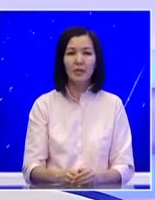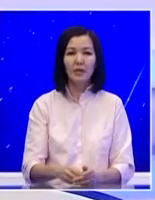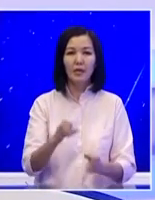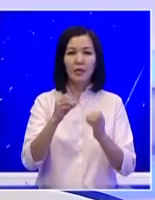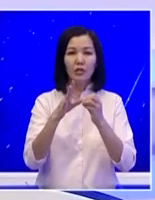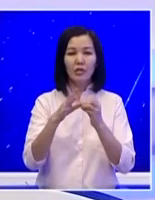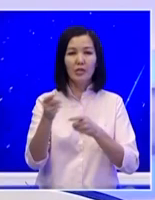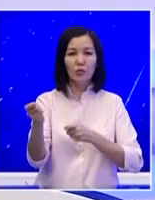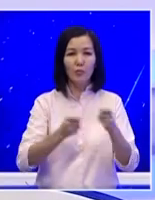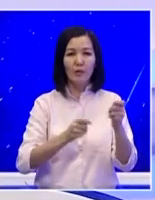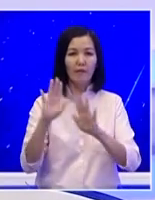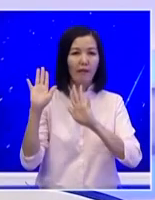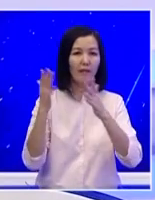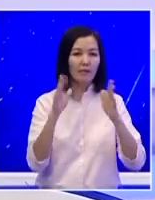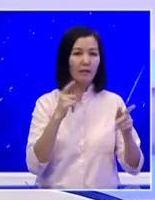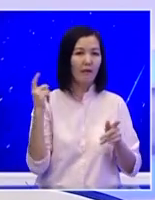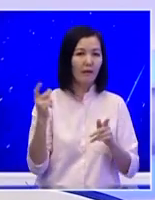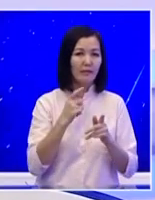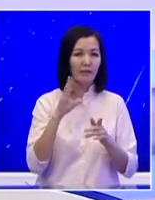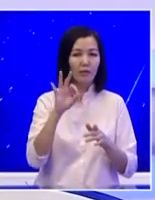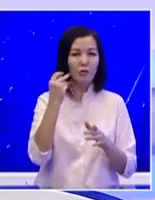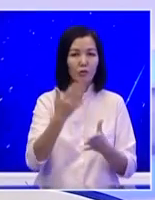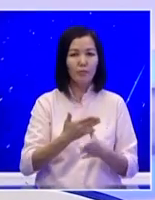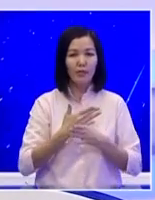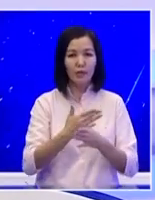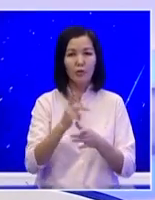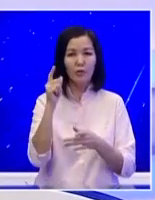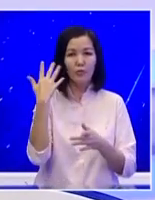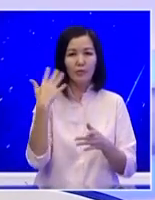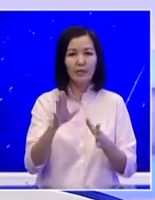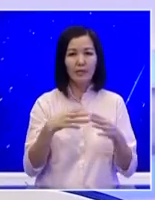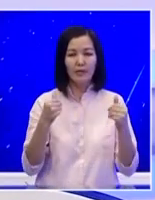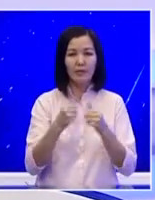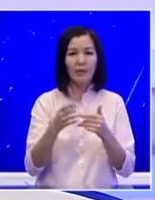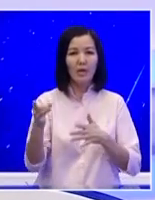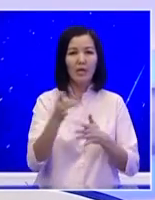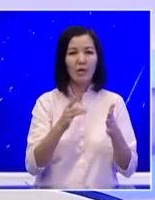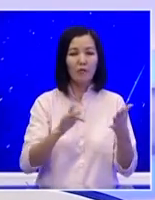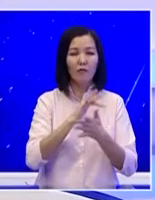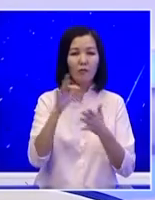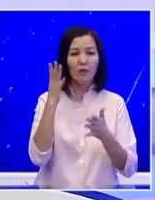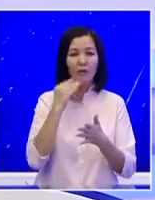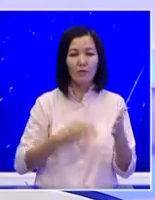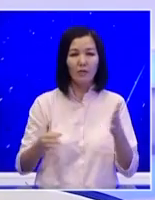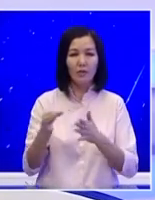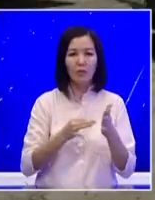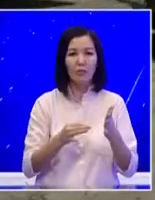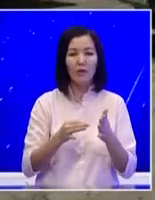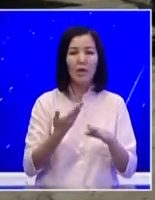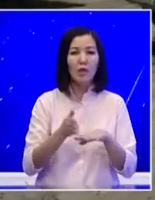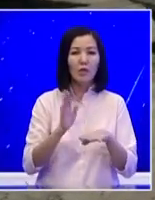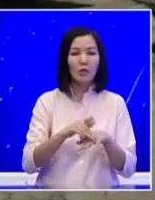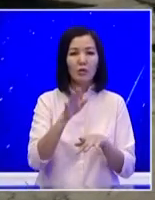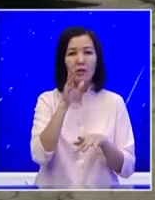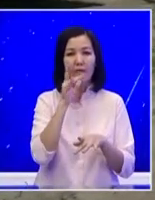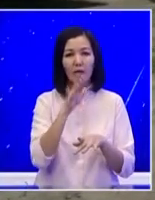14 управлений лесных хозяйств оказали социальную поддержку 153 семьям из районов и городов Алматинской области. В это сложное